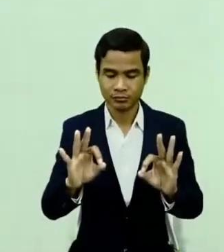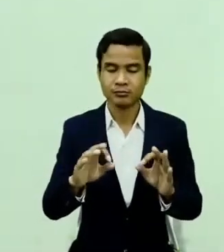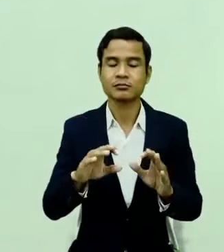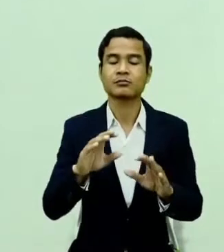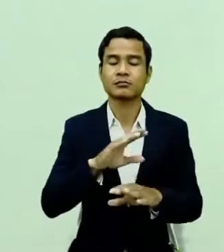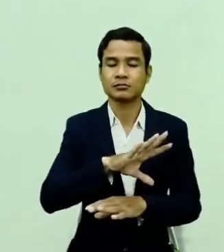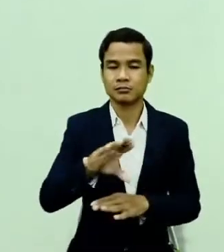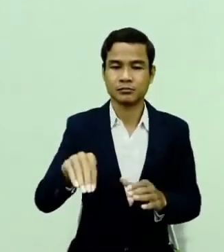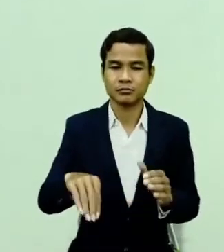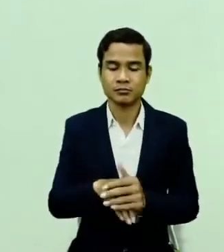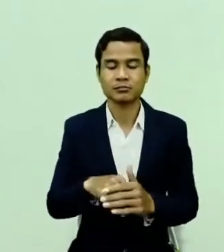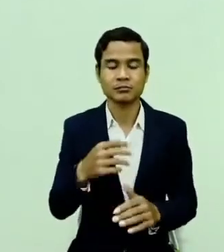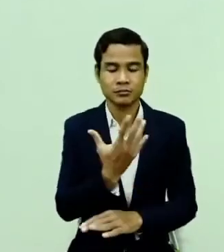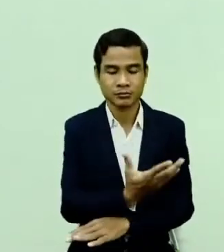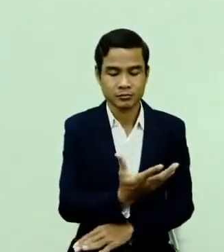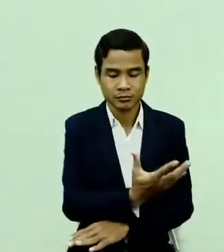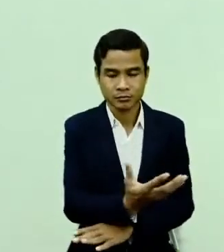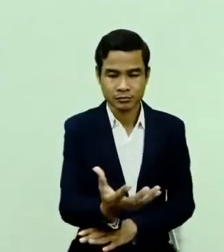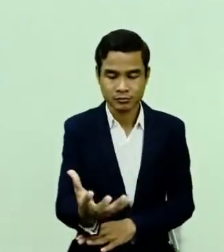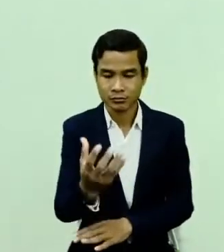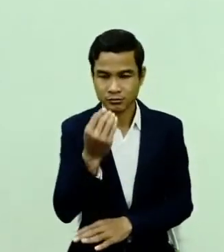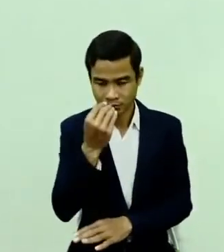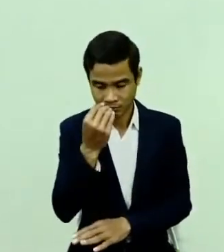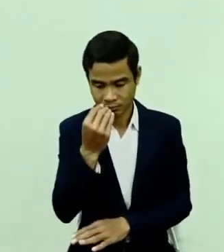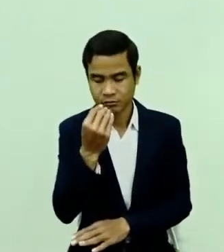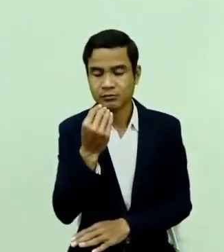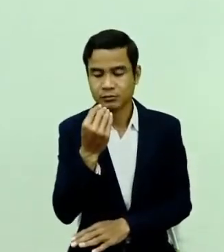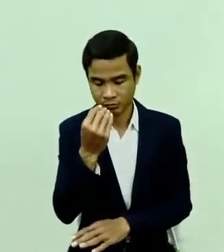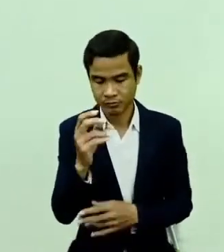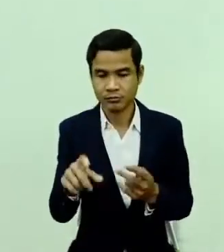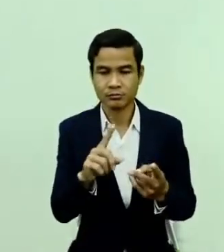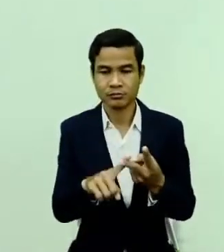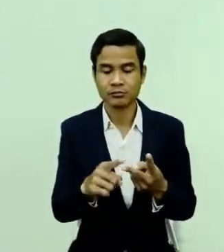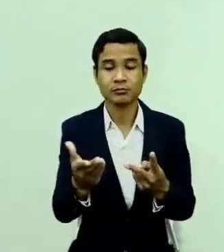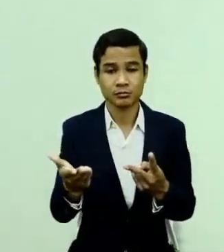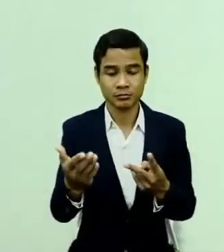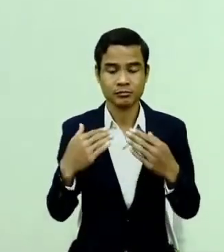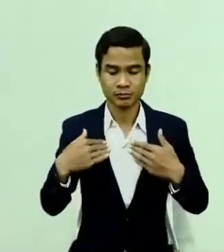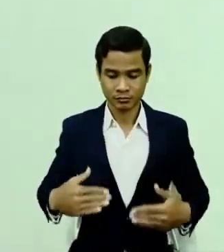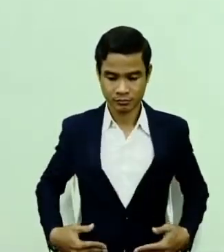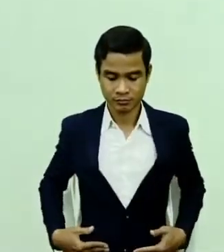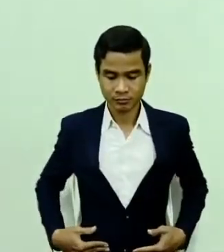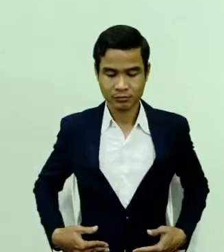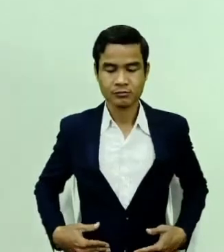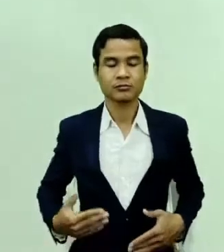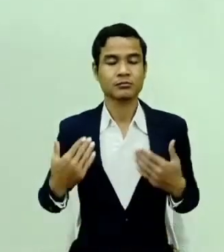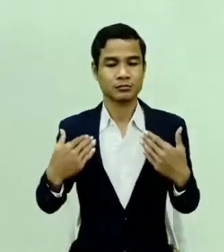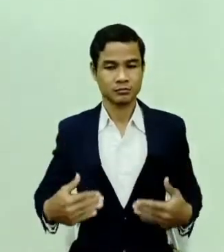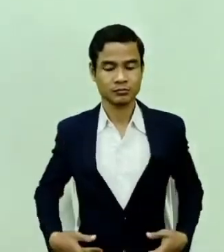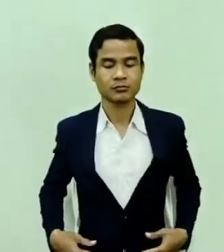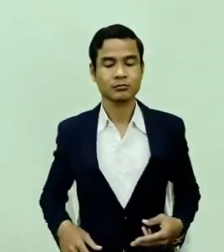អាហារមានអីទៀតកូនចាគឺសំលៀកបំពាក